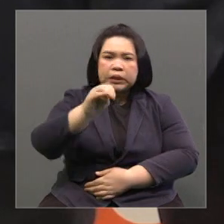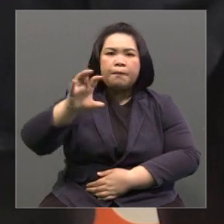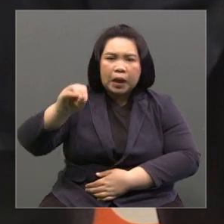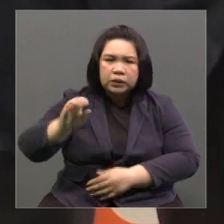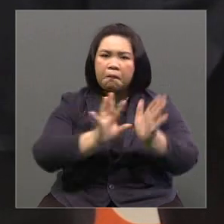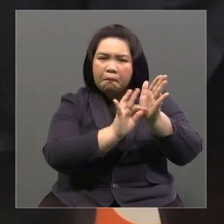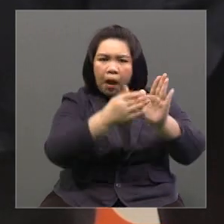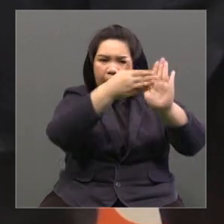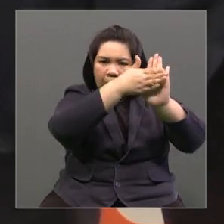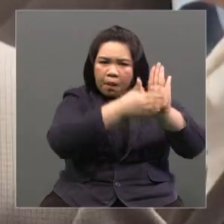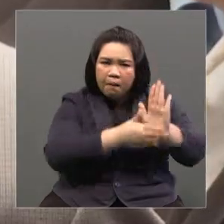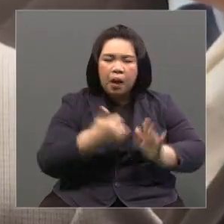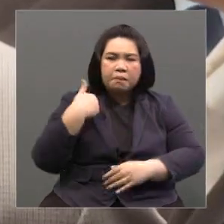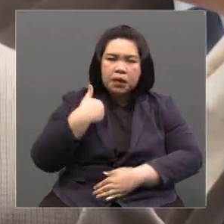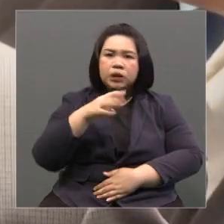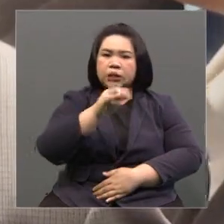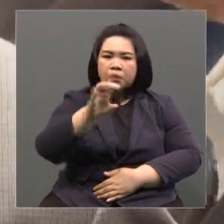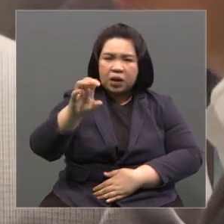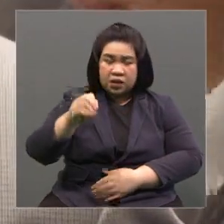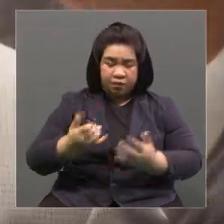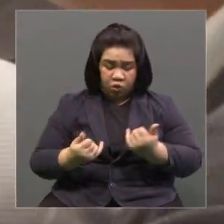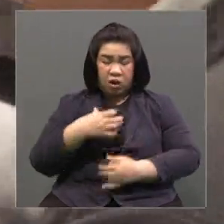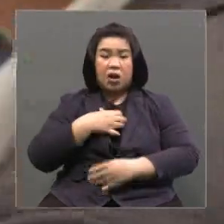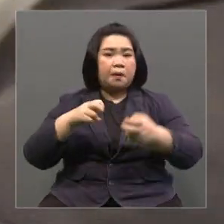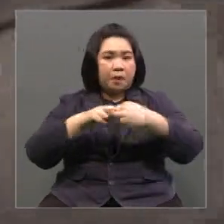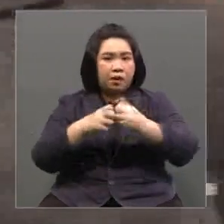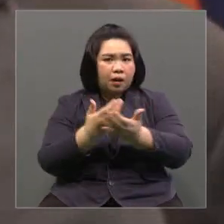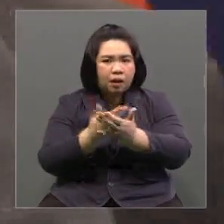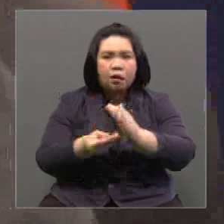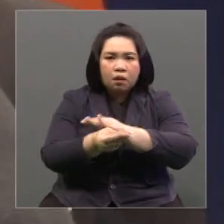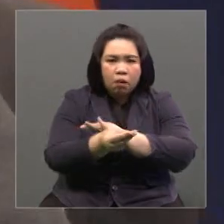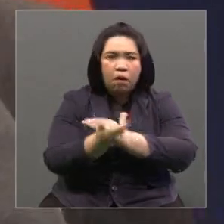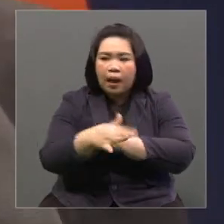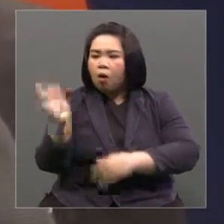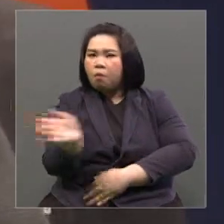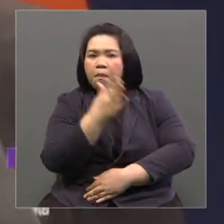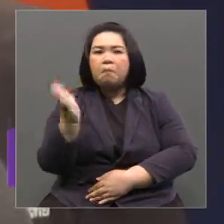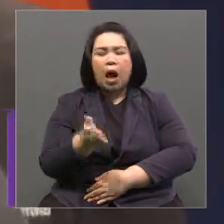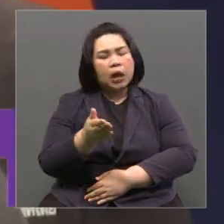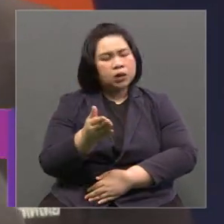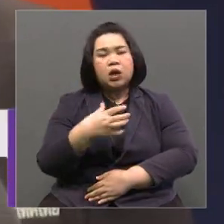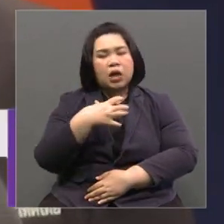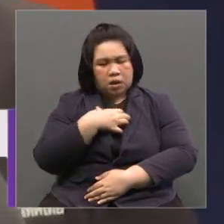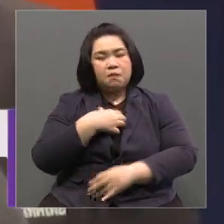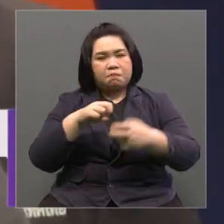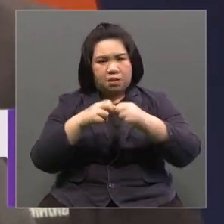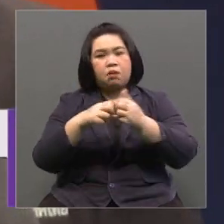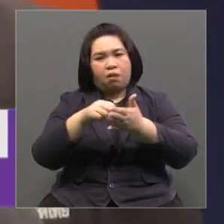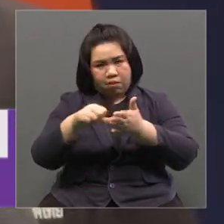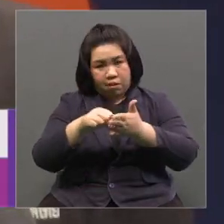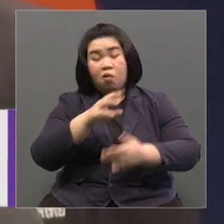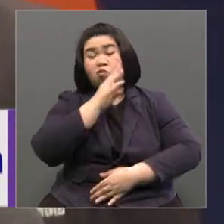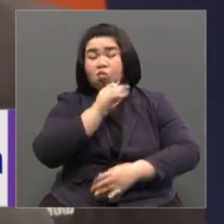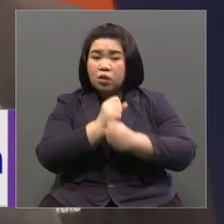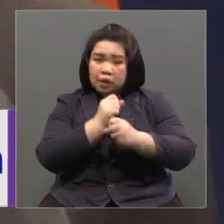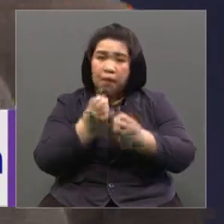ป้ายนะครับโดยหวังว่าปัญหาสวยจะถูกแก้ไขให้หมดไปจากสังคมไทยเพราะว่าการขนส่งถือว่าเป็นเส้นเลือดใหญ่ถ้าไม่